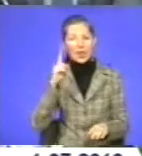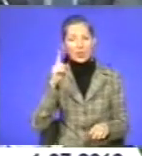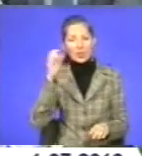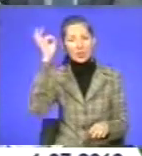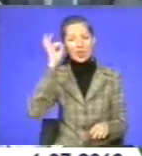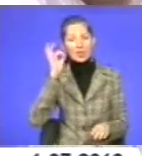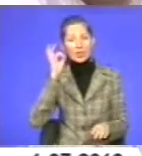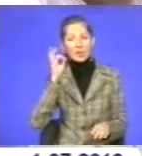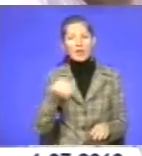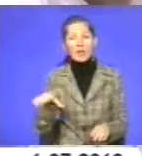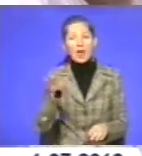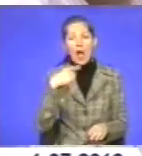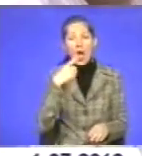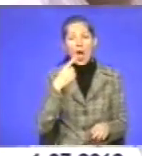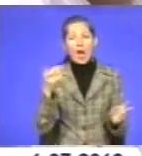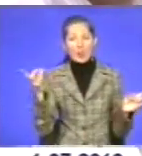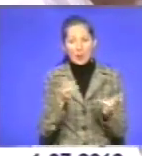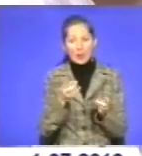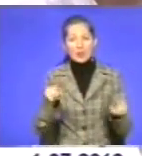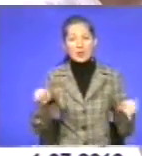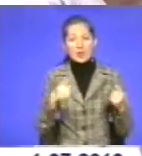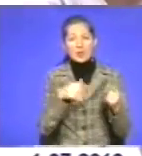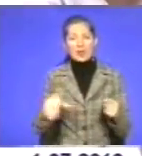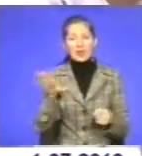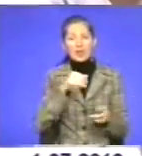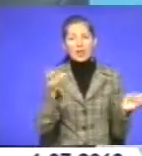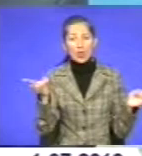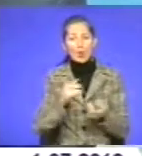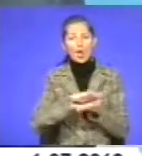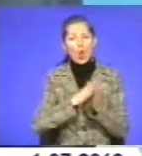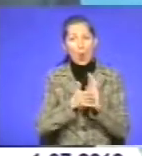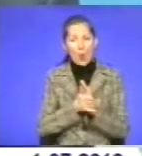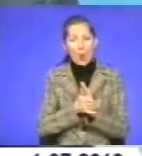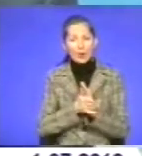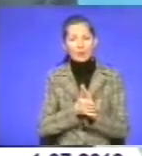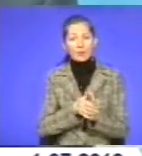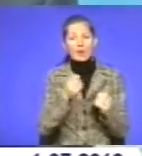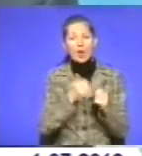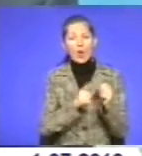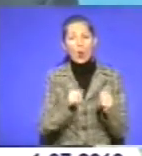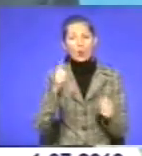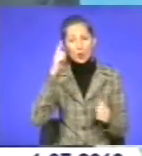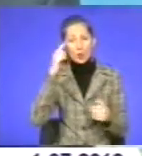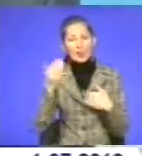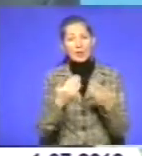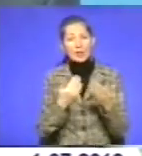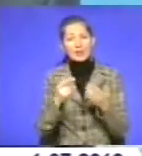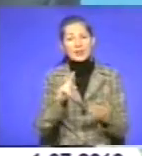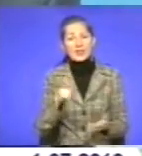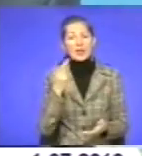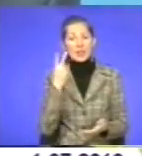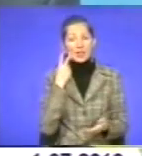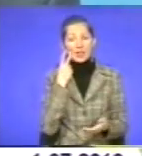треба зробити усе, щоб створити для паломників необхідні умови. Кожен, думаю, віднесеться, як завжди,